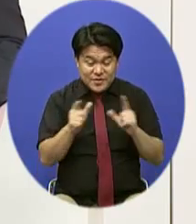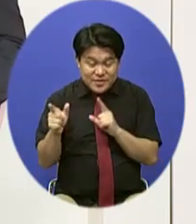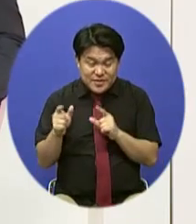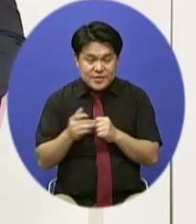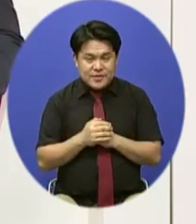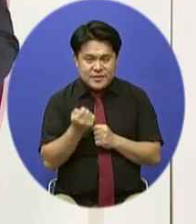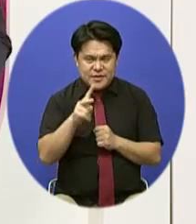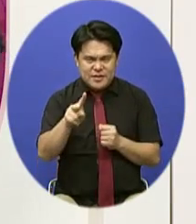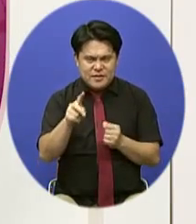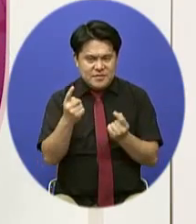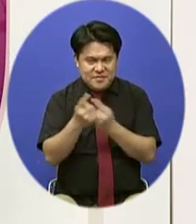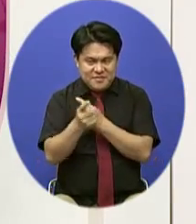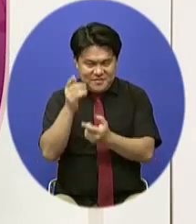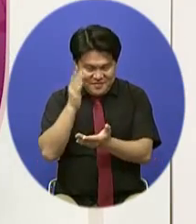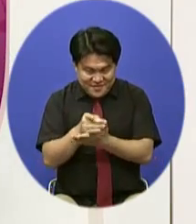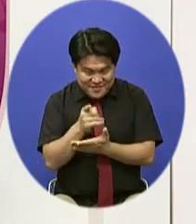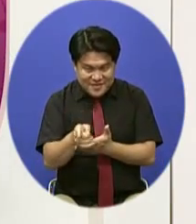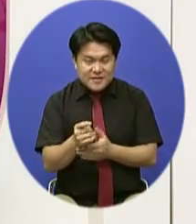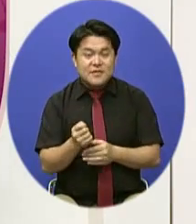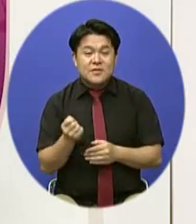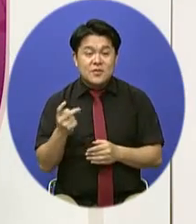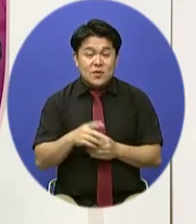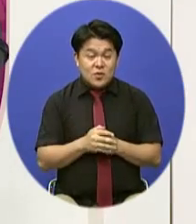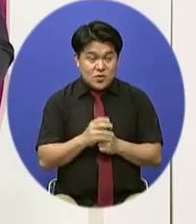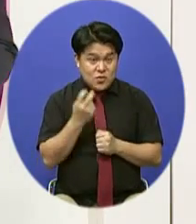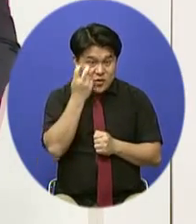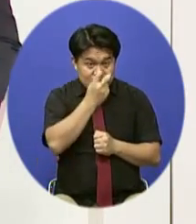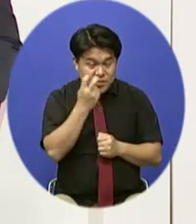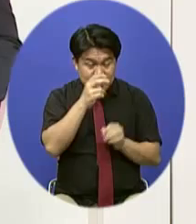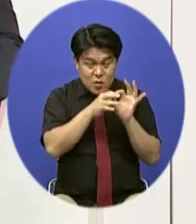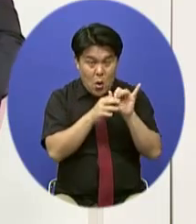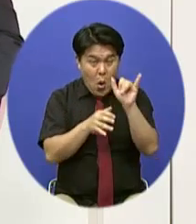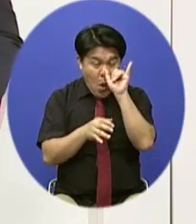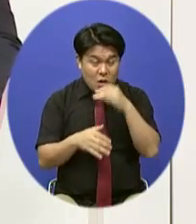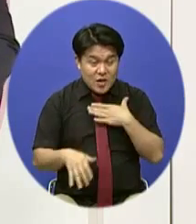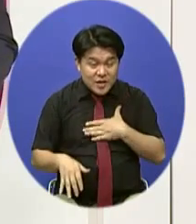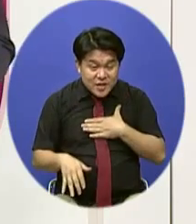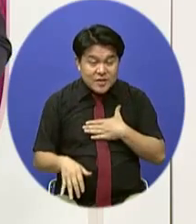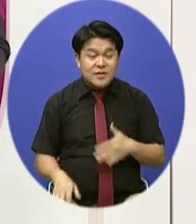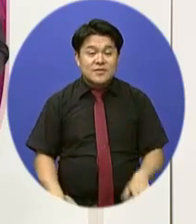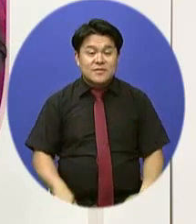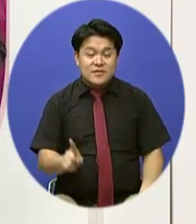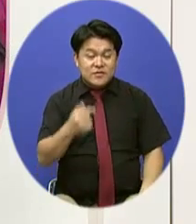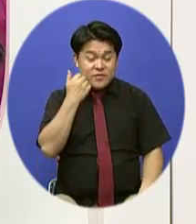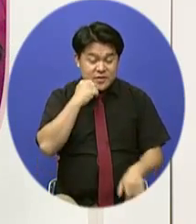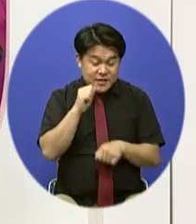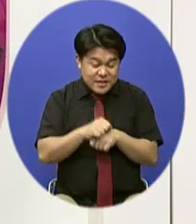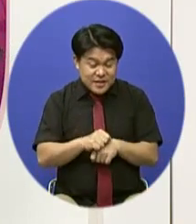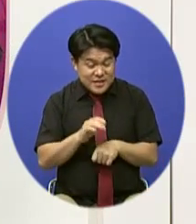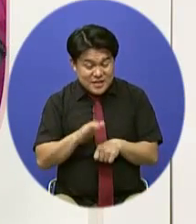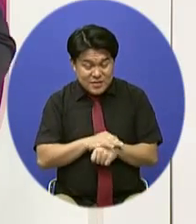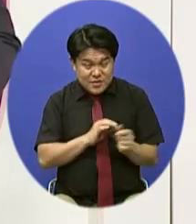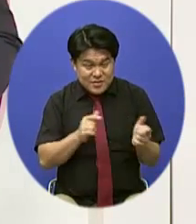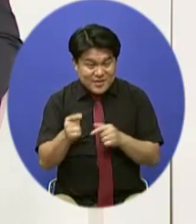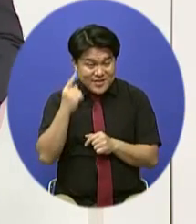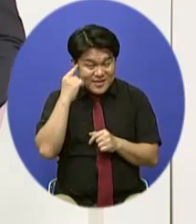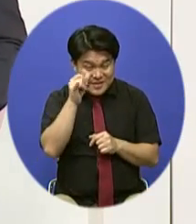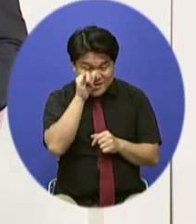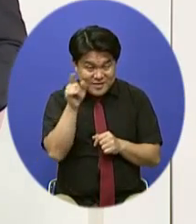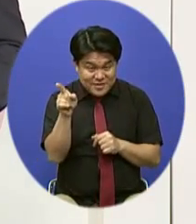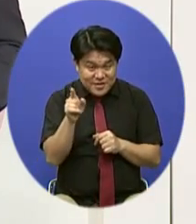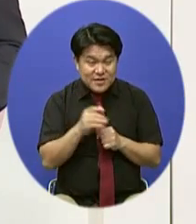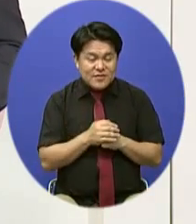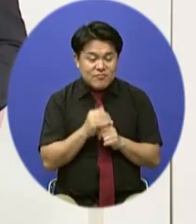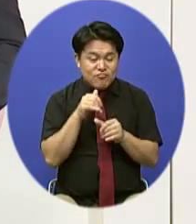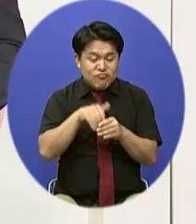그렇죠. 고정하십시오. 자, 그리고 심사 계속 진행을 네. 하고 있으니까요. 맞습니다. 심사 누가 잘한다, 누가 잘한다, 네. 누가 잘한다 계속 아이고,